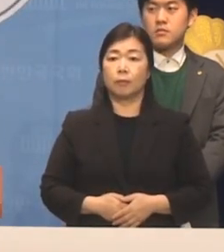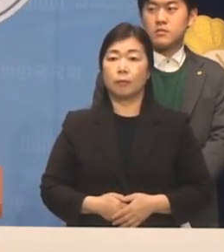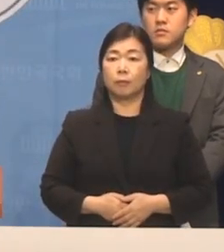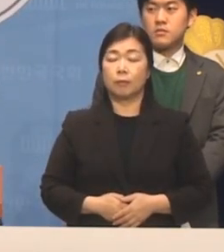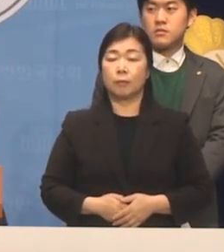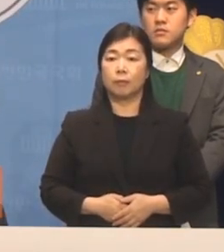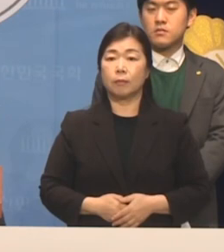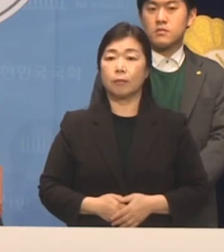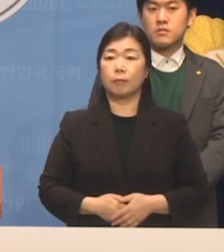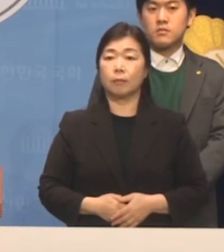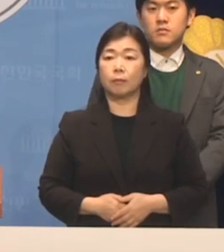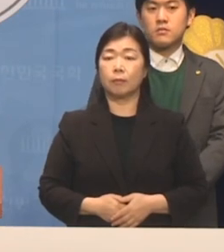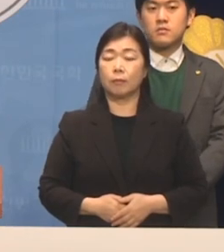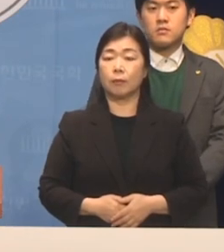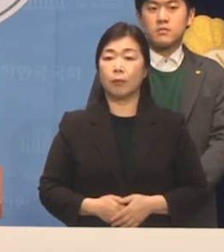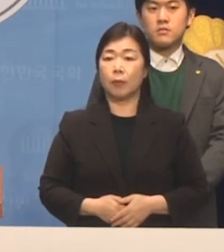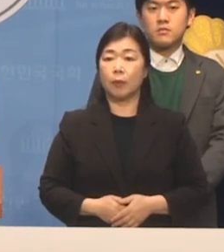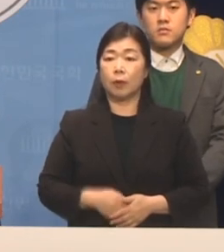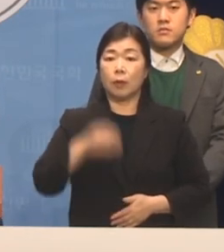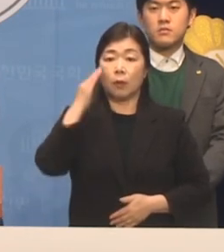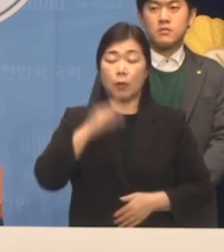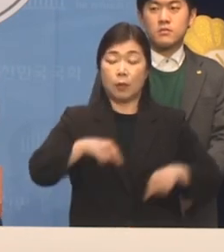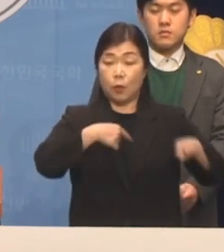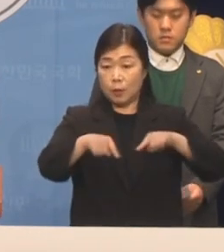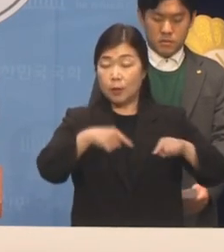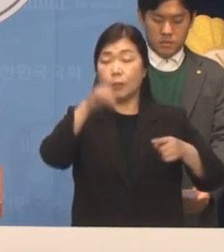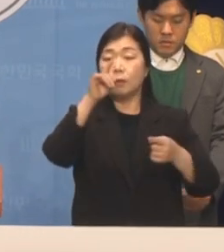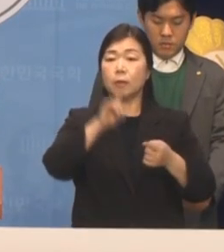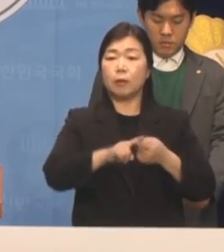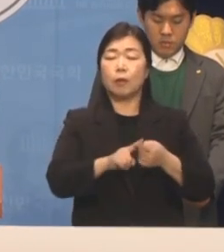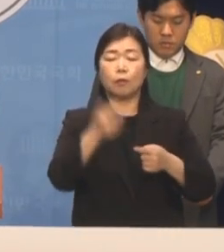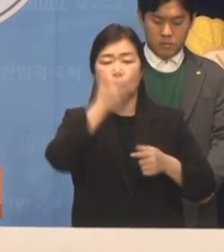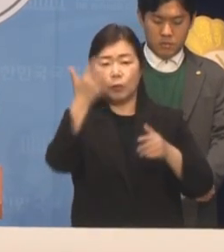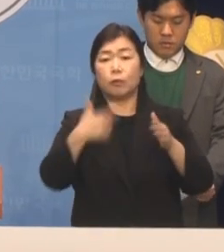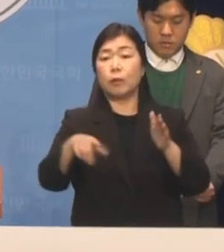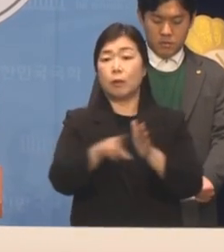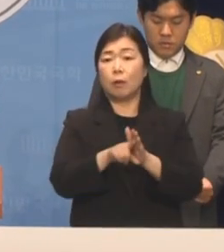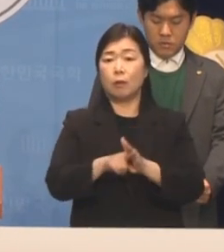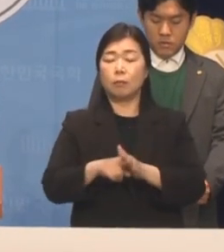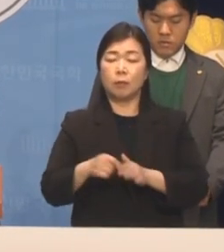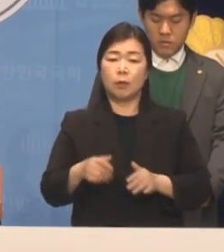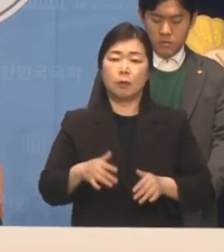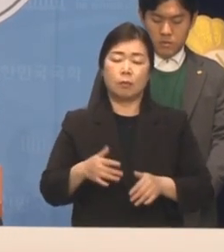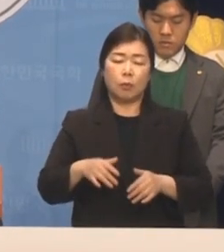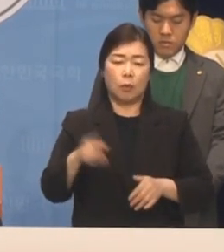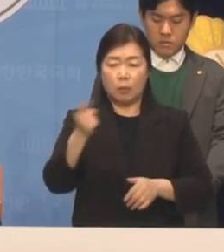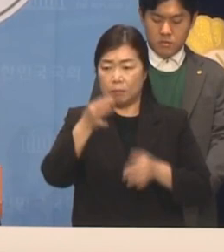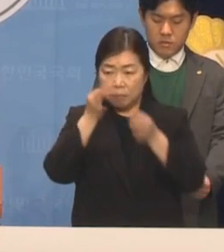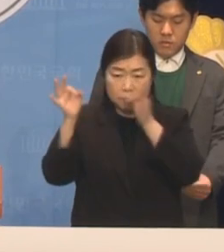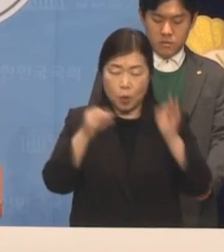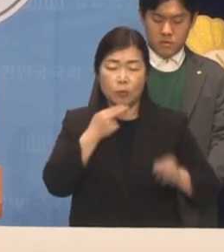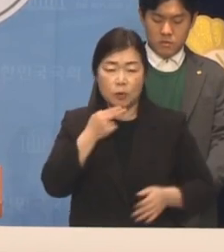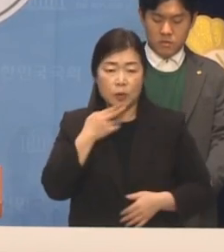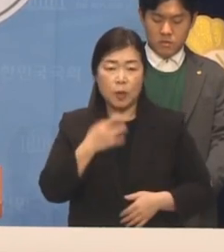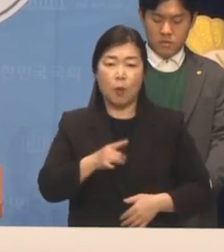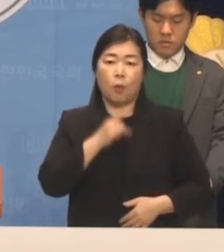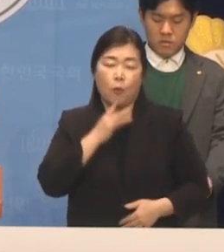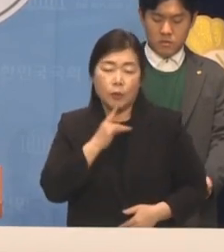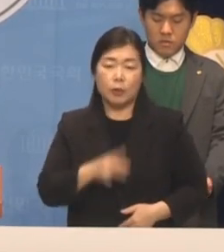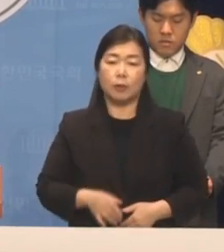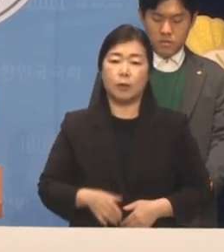네, 끝으로 이 녹색 정치의 꿈을 위해서 그동안 좌고우면 하지 않고 녹색당